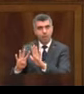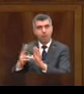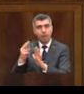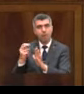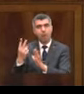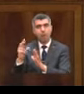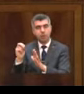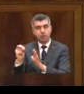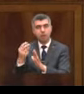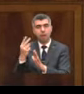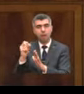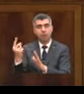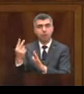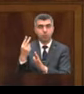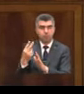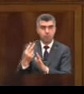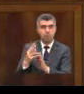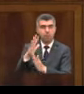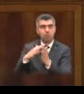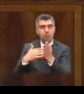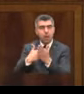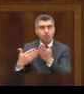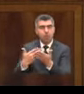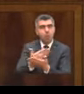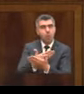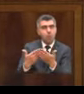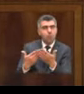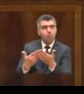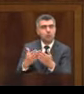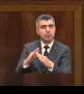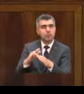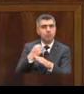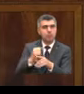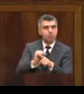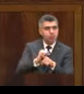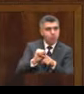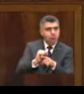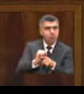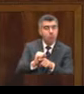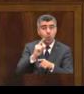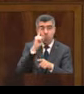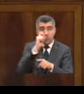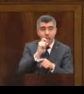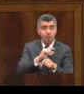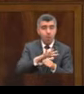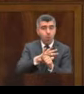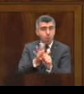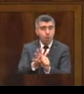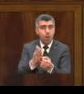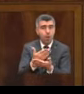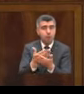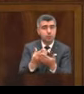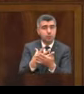2019-2020-2021 كذلك الاستمرار في كل برامج التي تقوم على التحسيس وعلى خطورة هذا الوباء في إطار تنزيل خطة